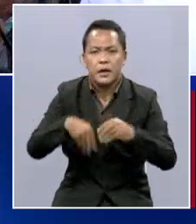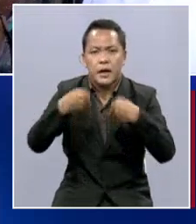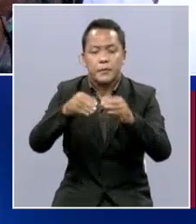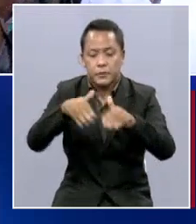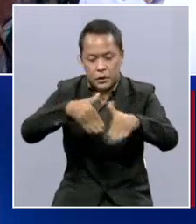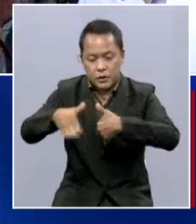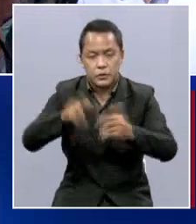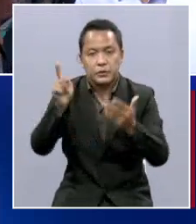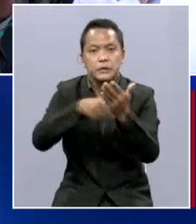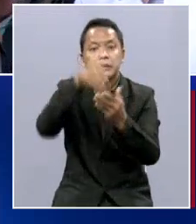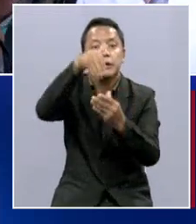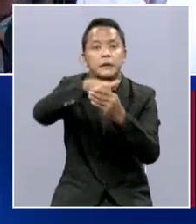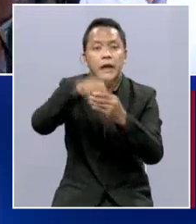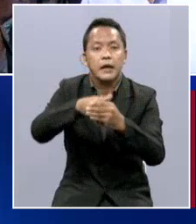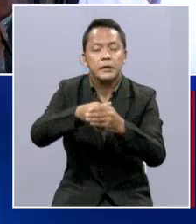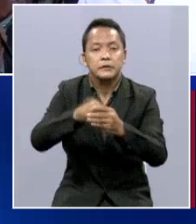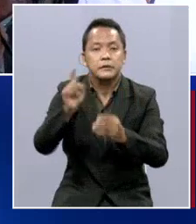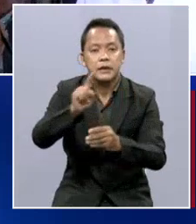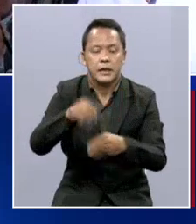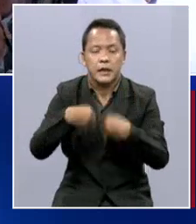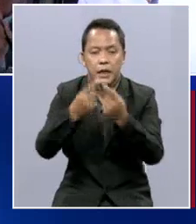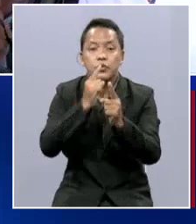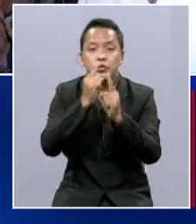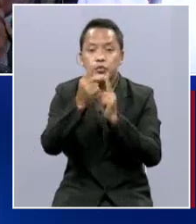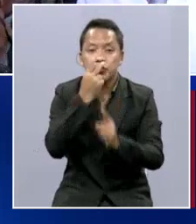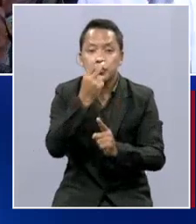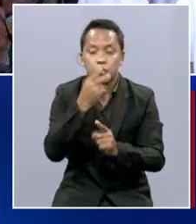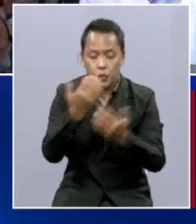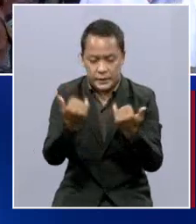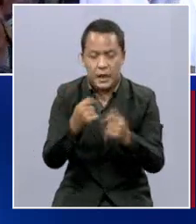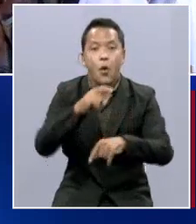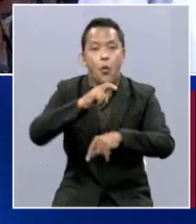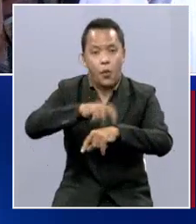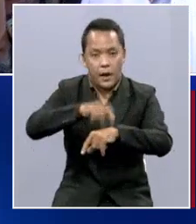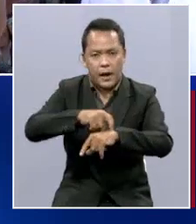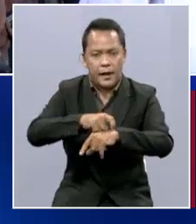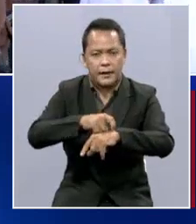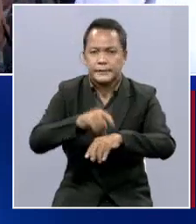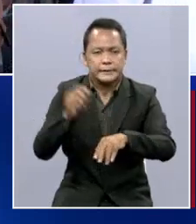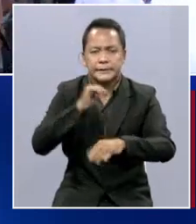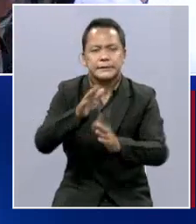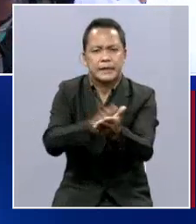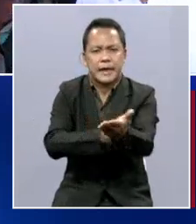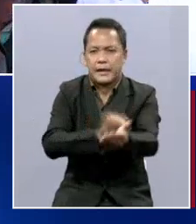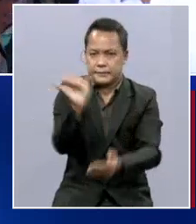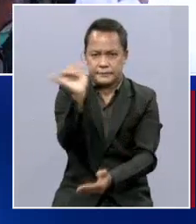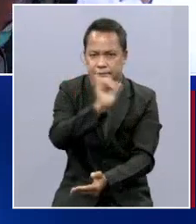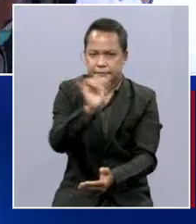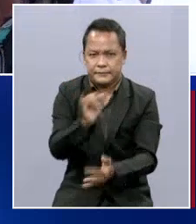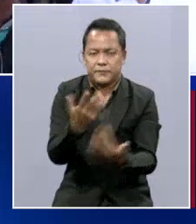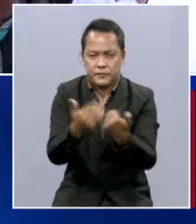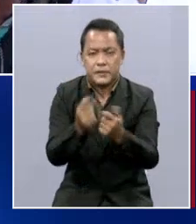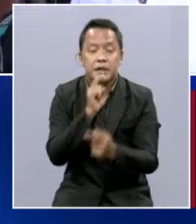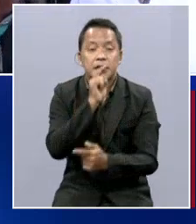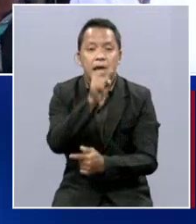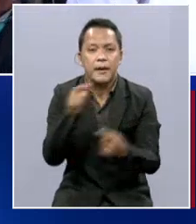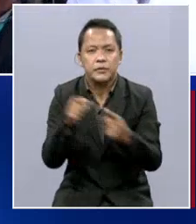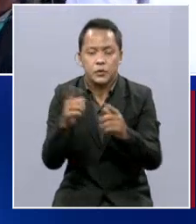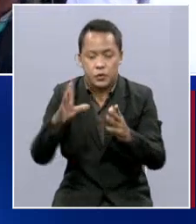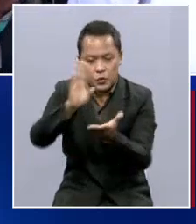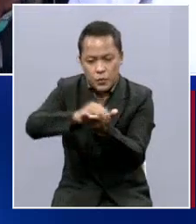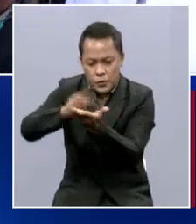ผลการเลือกตั้งเป็นอย่างไรค่อยว่ากันตอนนี้ยังมีเวลาไม่ถือว่าช้าเกินไปนะคะแล้วพอถามเรื่อง